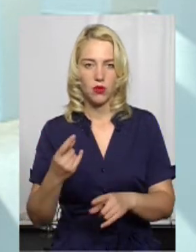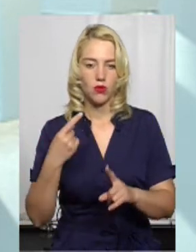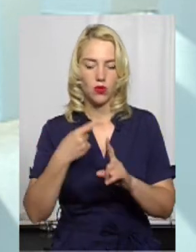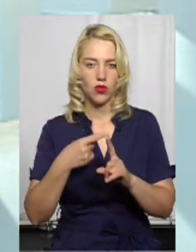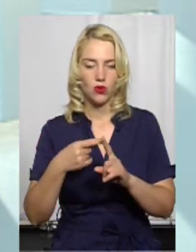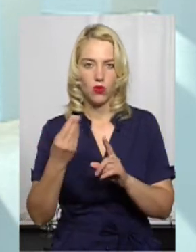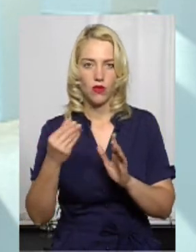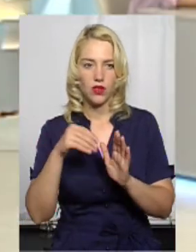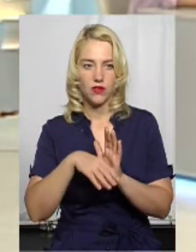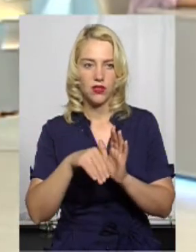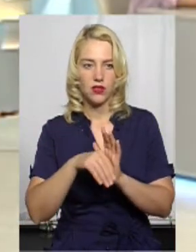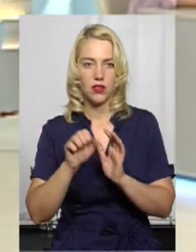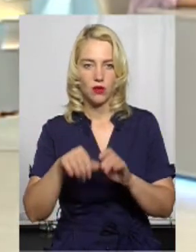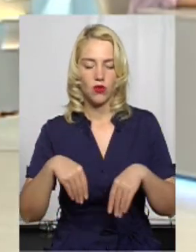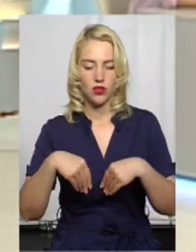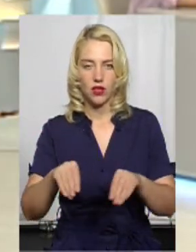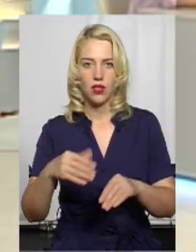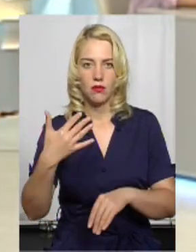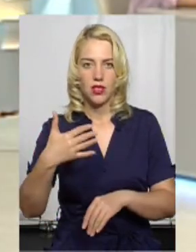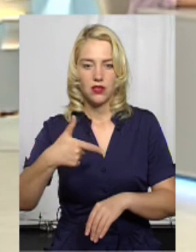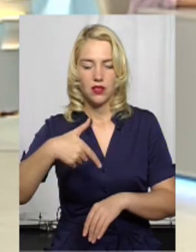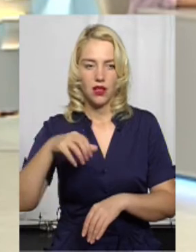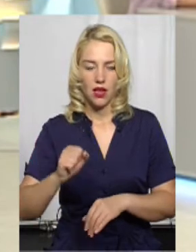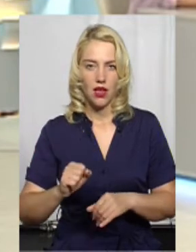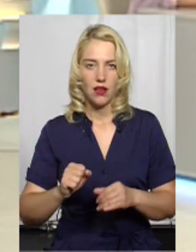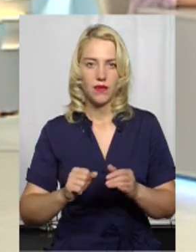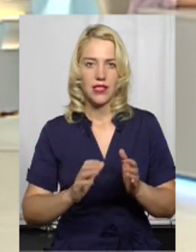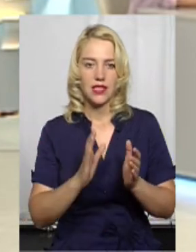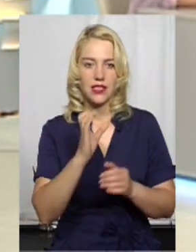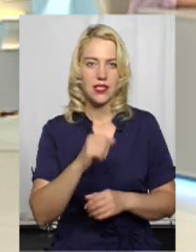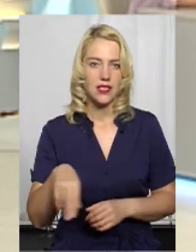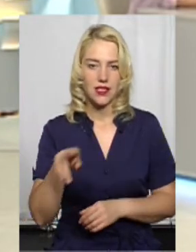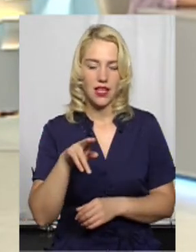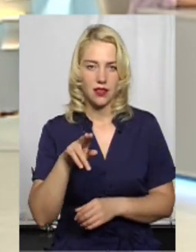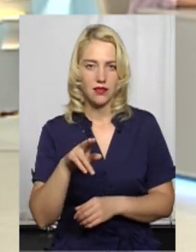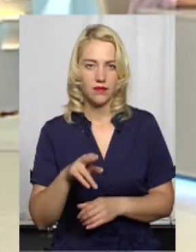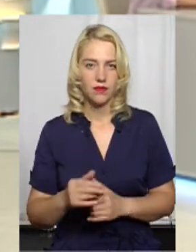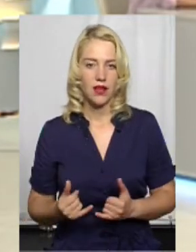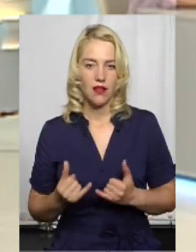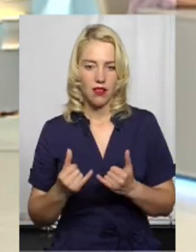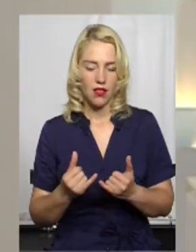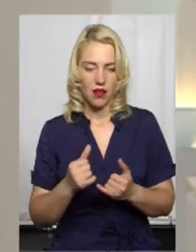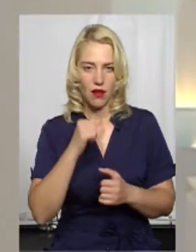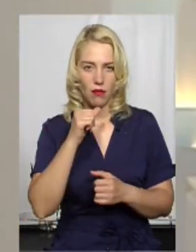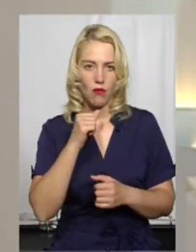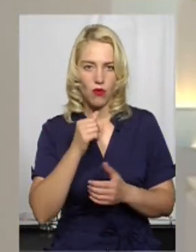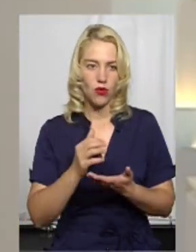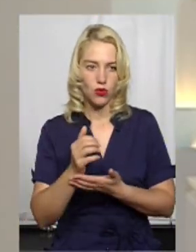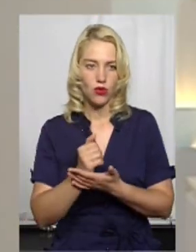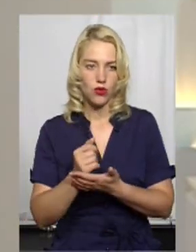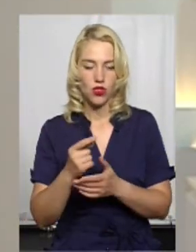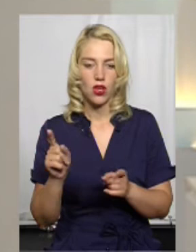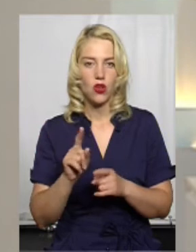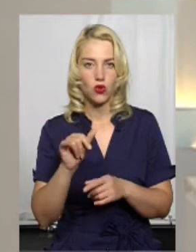інвестиції. І можемо закладати 50 гектар вже свого саду, вже на плодоношення. Той, що ви маєте зараз, він ще